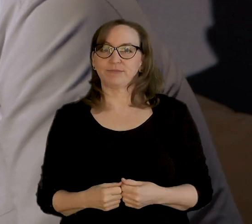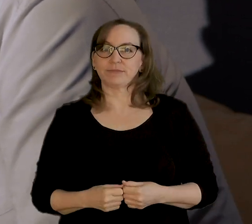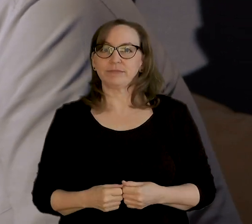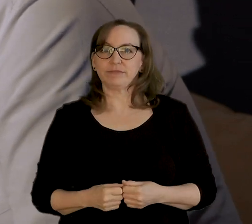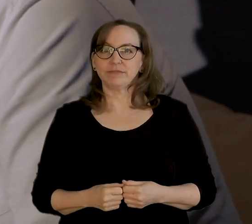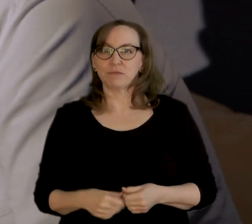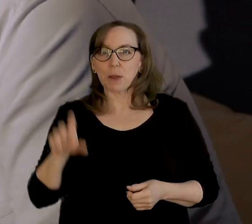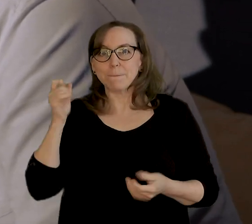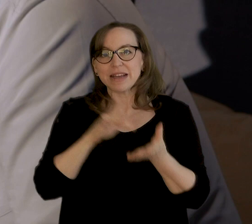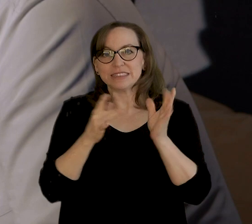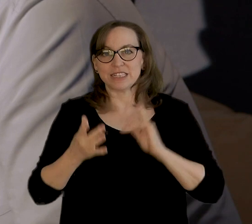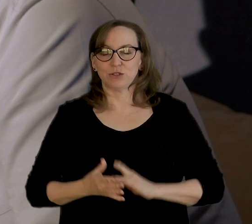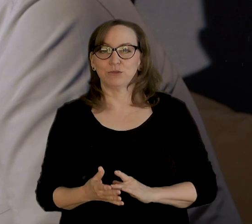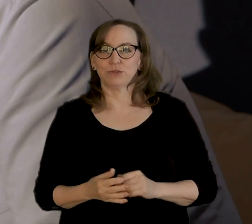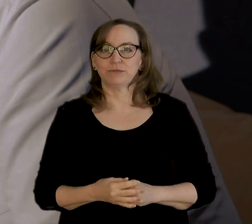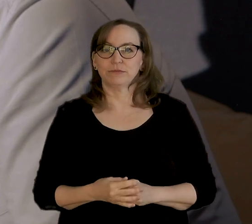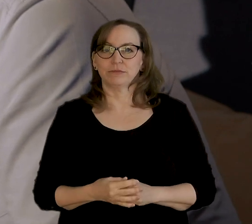Pan Jezus,